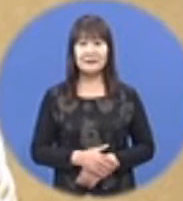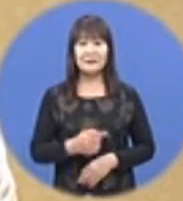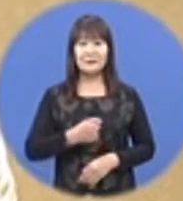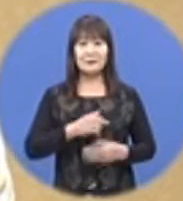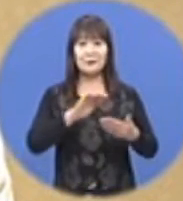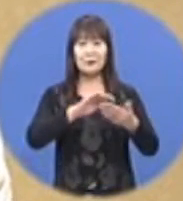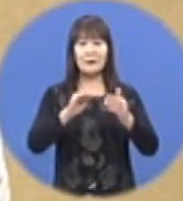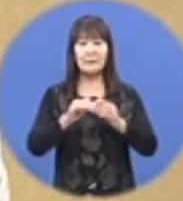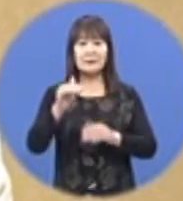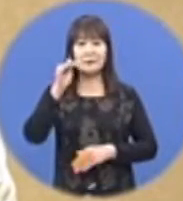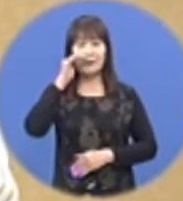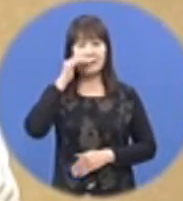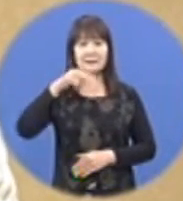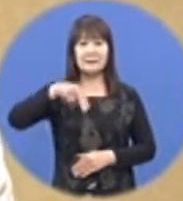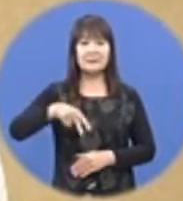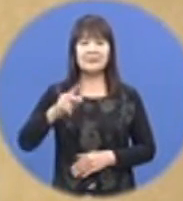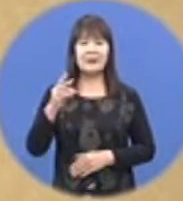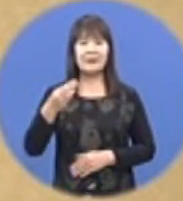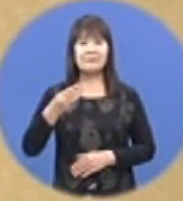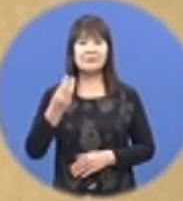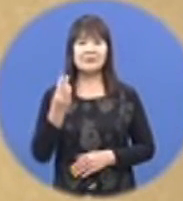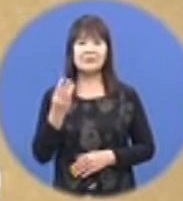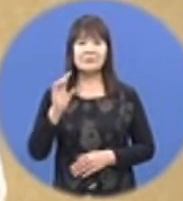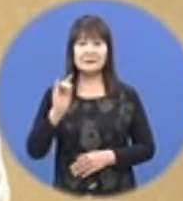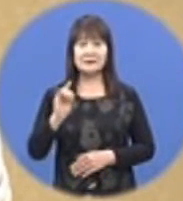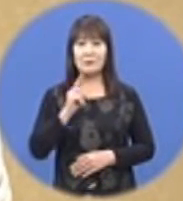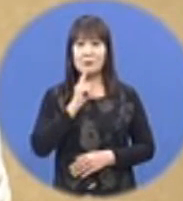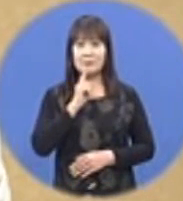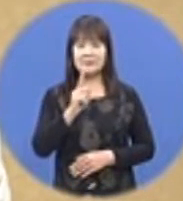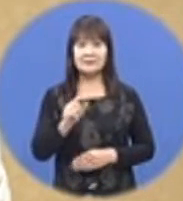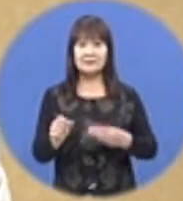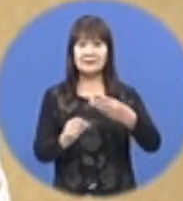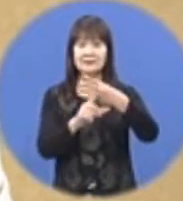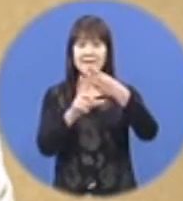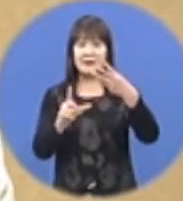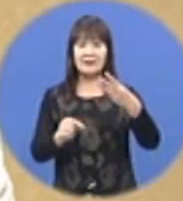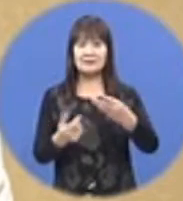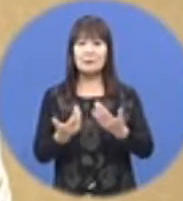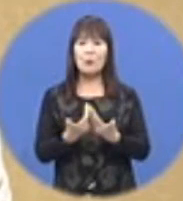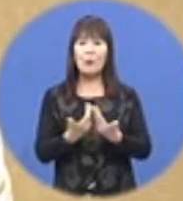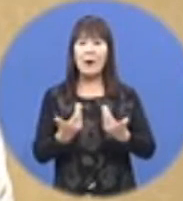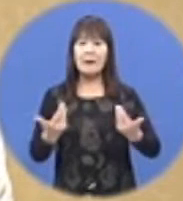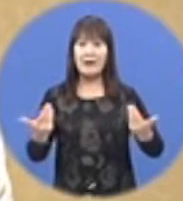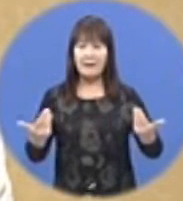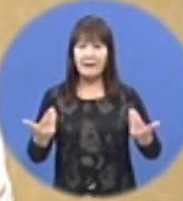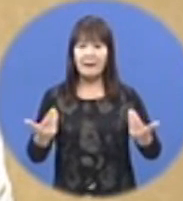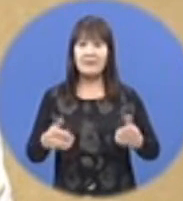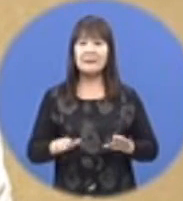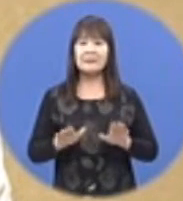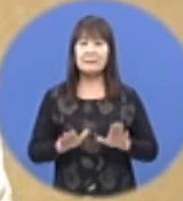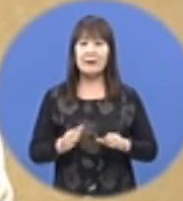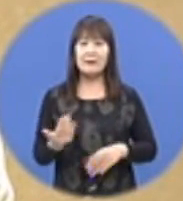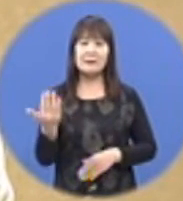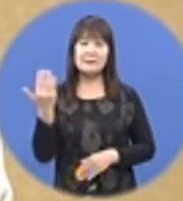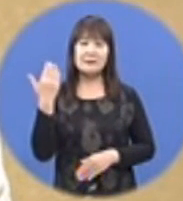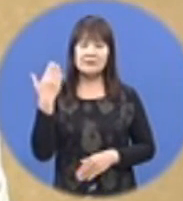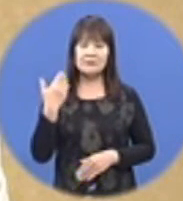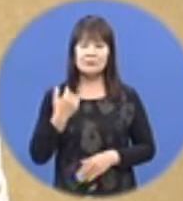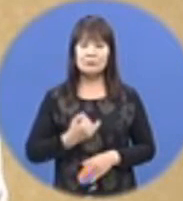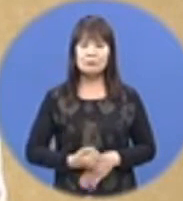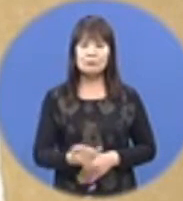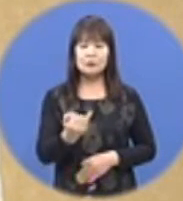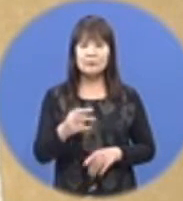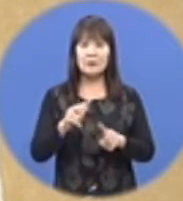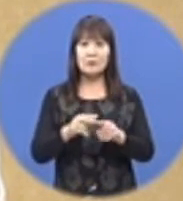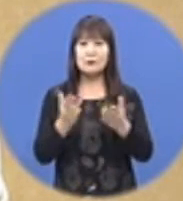我が町和歌山、中見由紀です。3月、別れの季節ですね。実は先日、娘の小学校